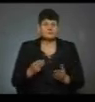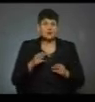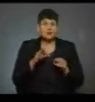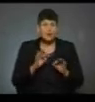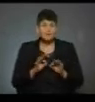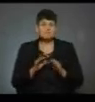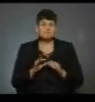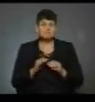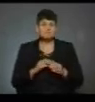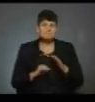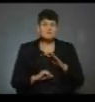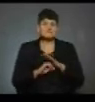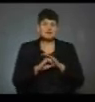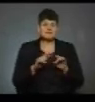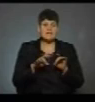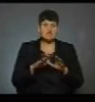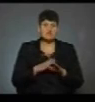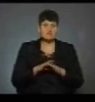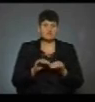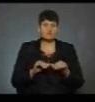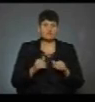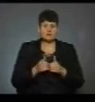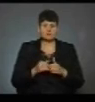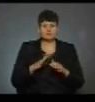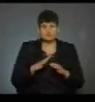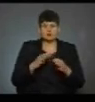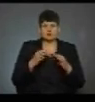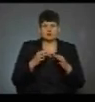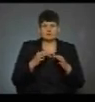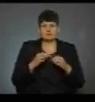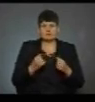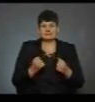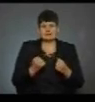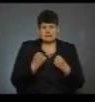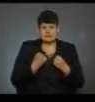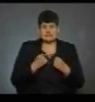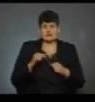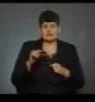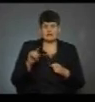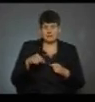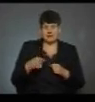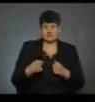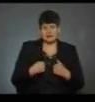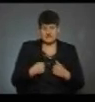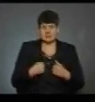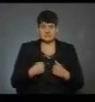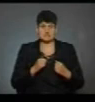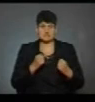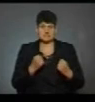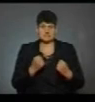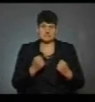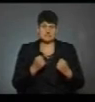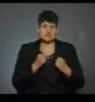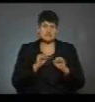підстава для рішення виконкому була дозволити нам захистити, верніше, вимагати від нас захисту